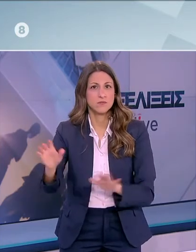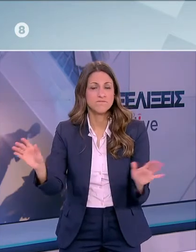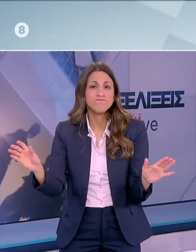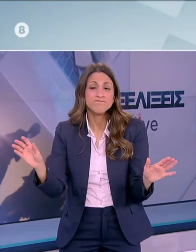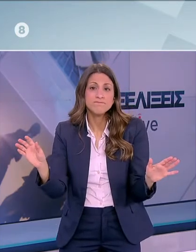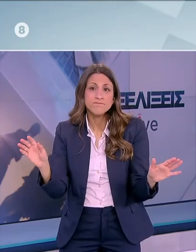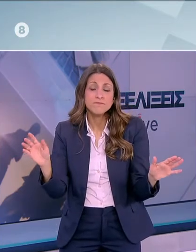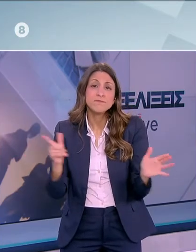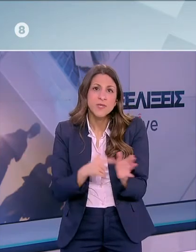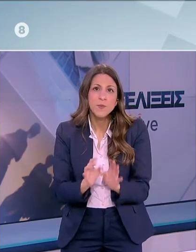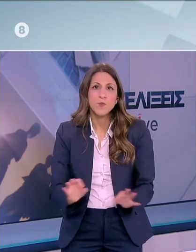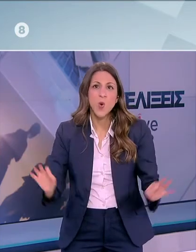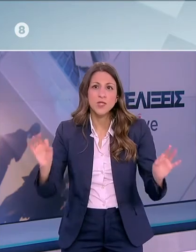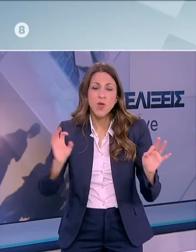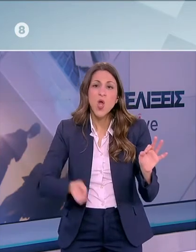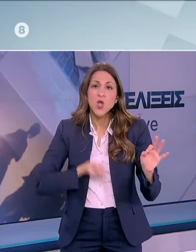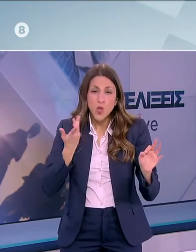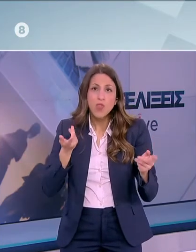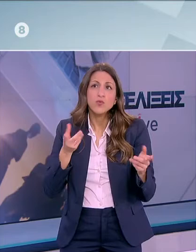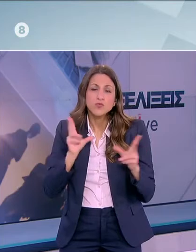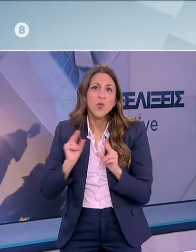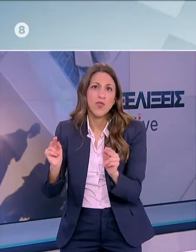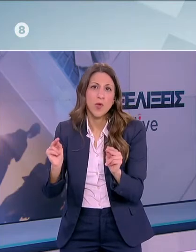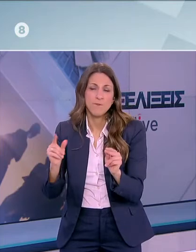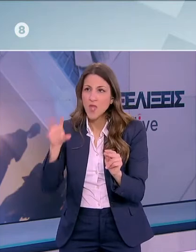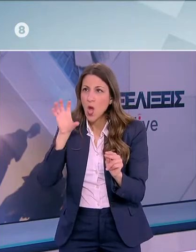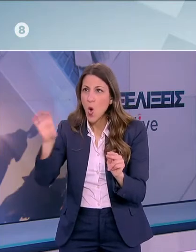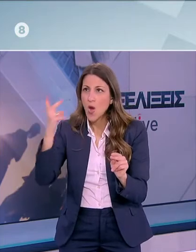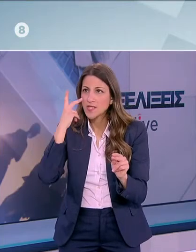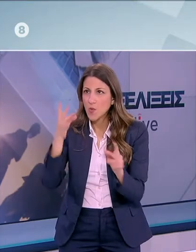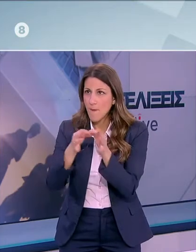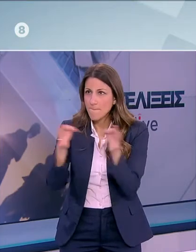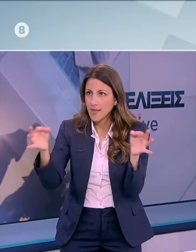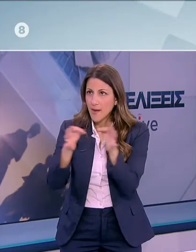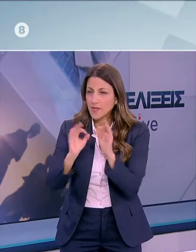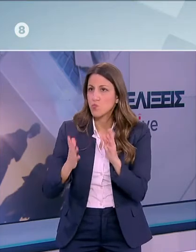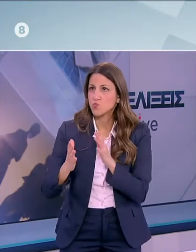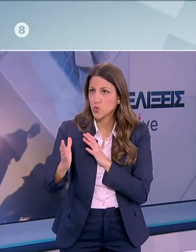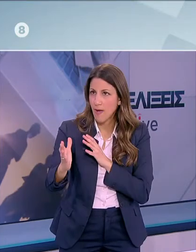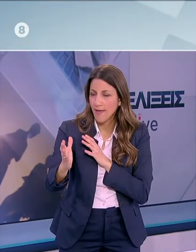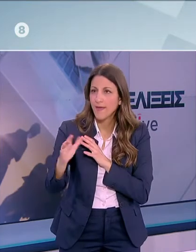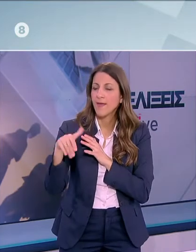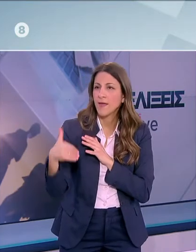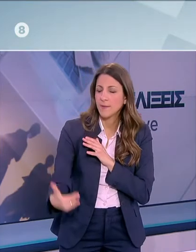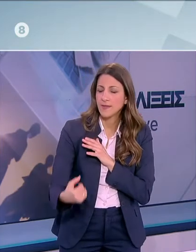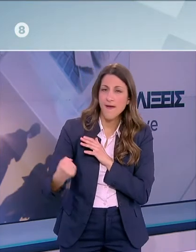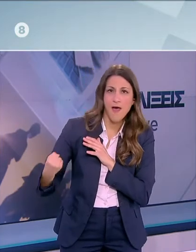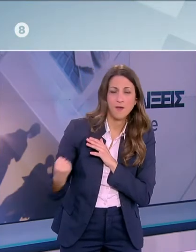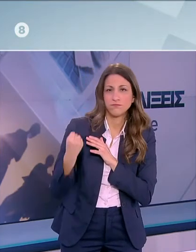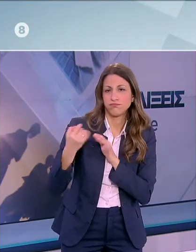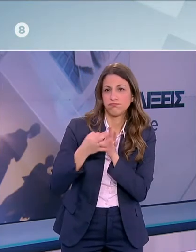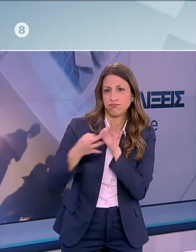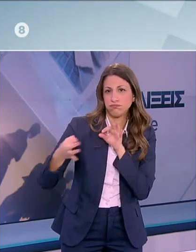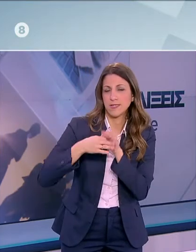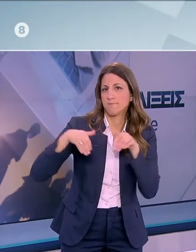κάτι τέτοιο, γιατί αυτό θα γίνει, αυτό θα κάνουν όλες οι χώρες. Θα βλέπουν πώς λειτουργούν τα μέτρα, θα τηρούν με ευλαβική